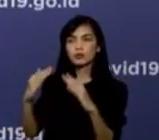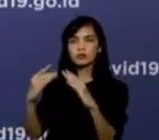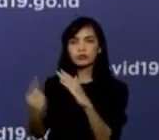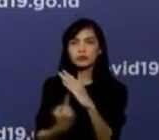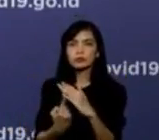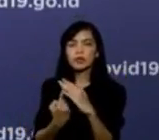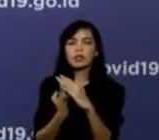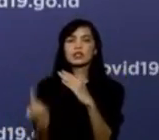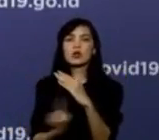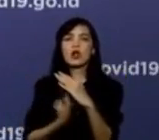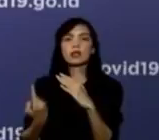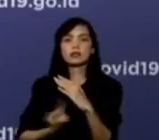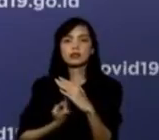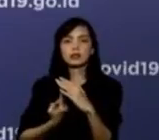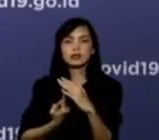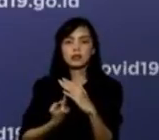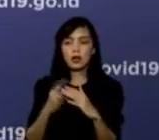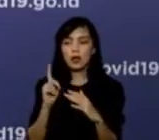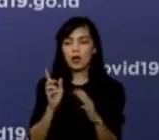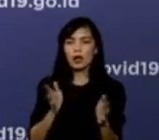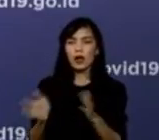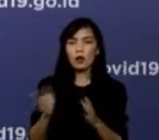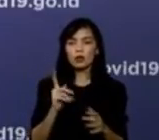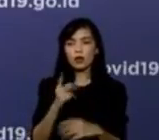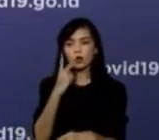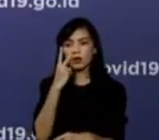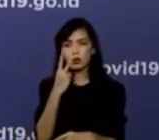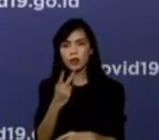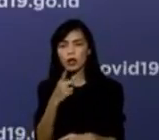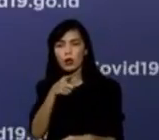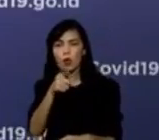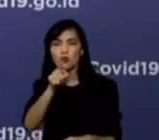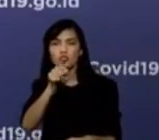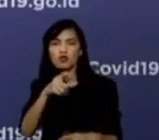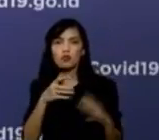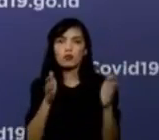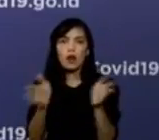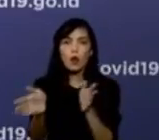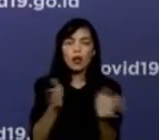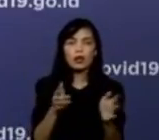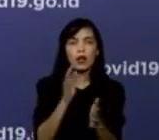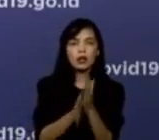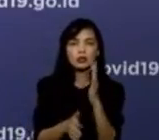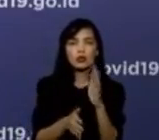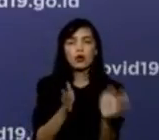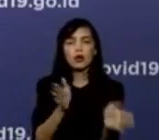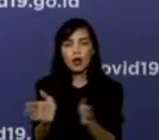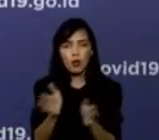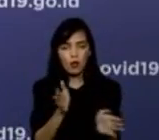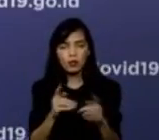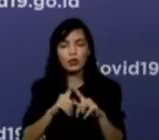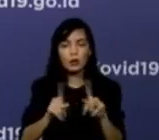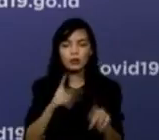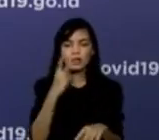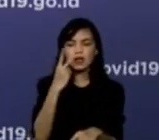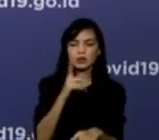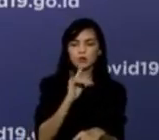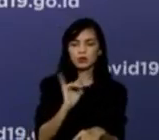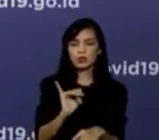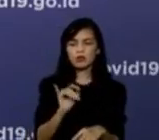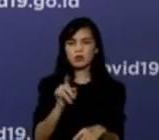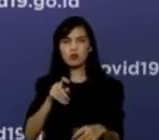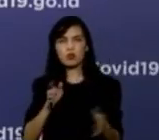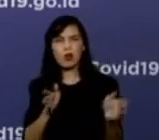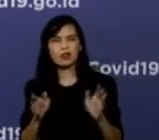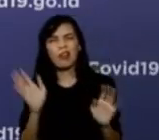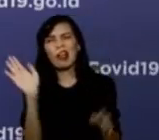isolasi. Kita rawat jika memang indikasinya membutuhkan perawatan, namun apabila kemudian tidak ada indikasi untuk